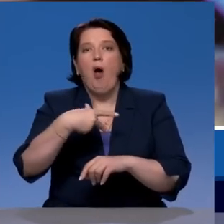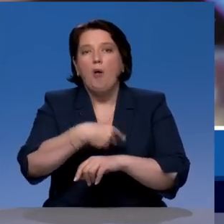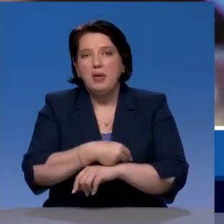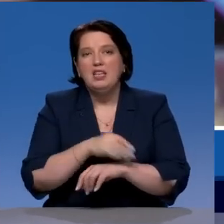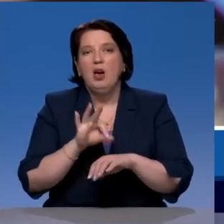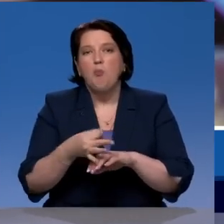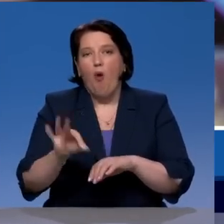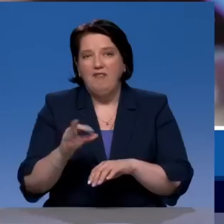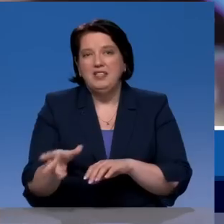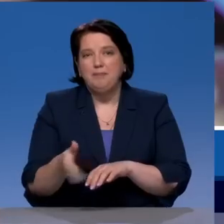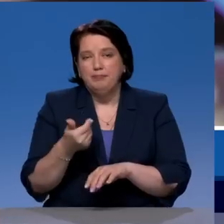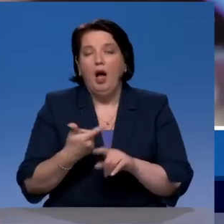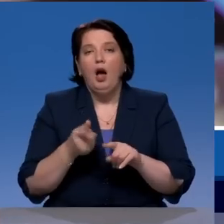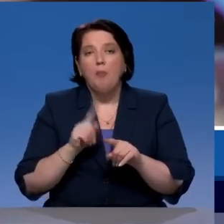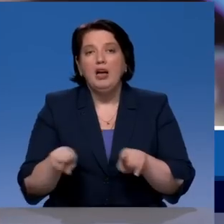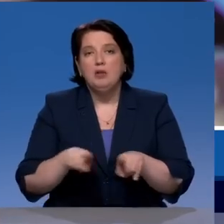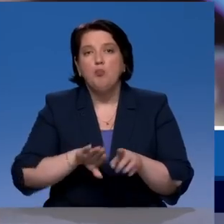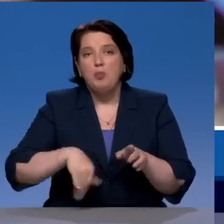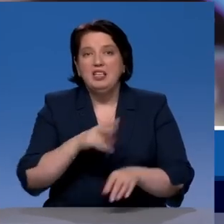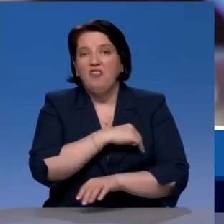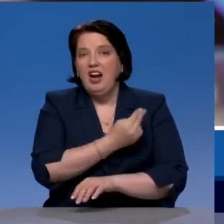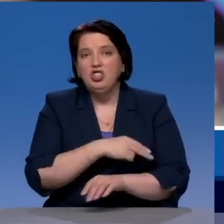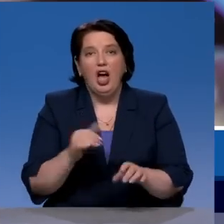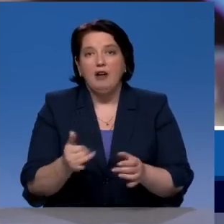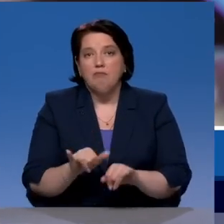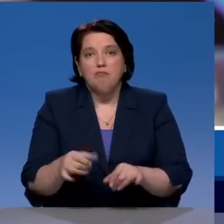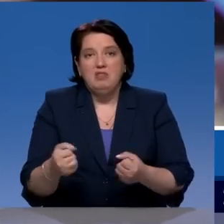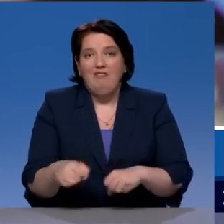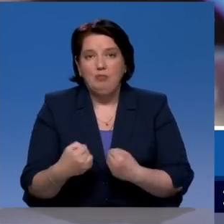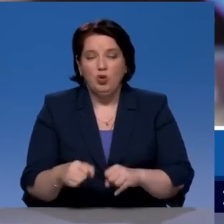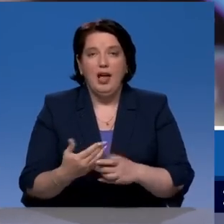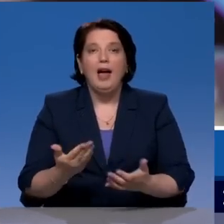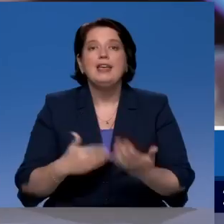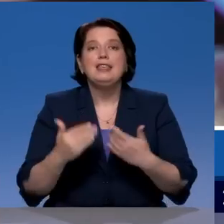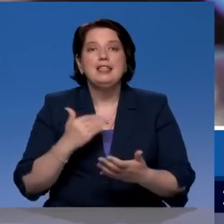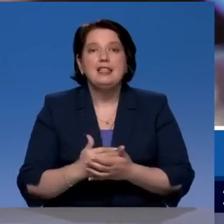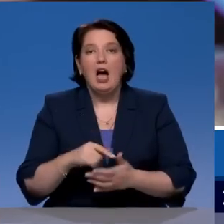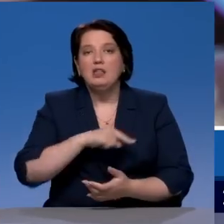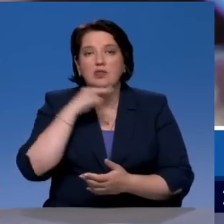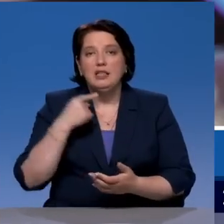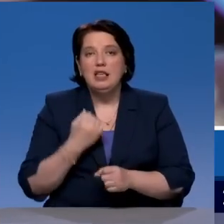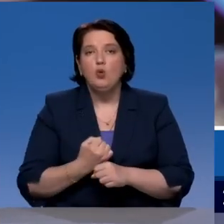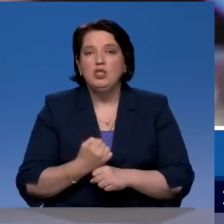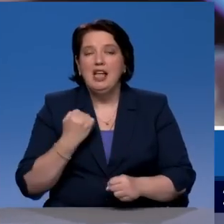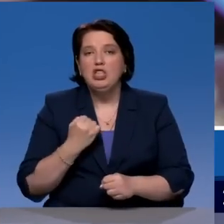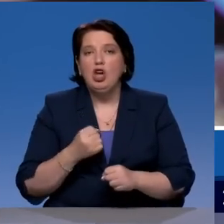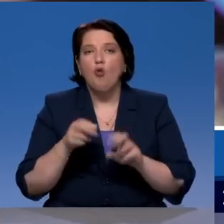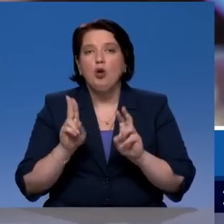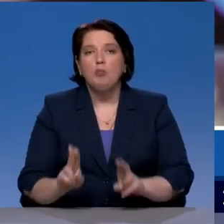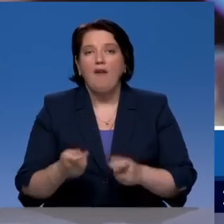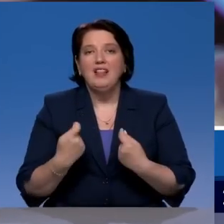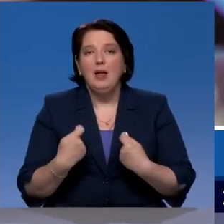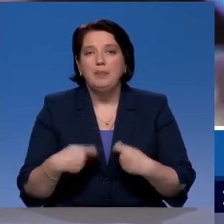реальную новость, связанную с нашим с вами здоровьем. Итак, в России ужесточают правила продажи рецептурных